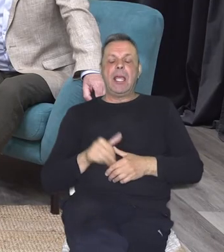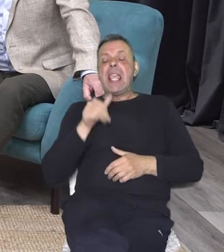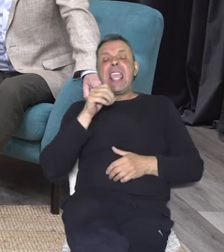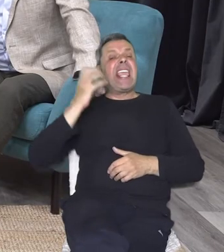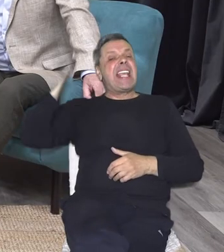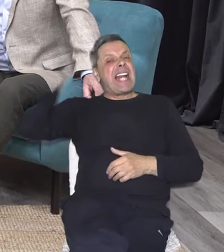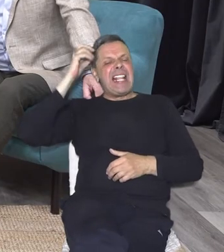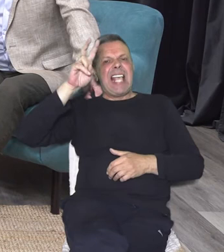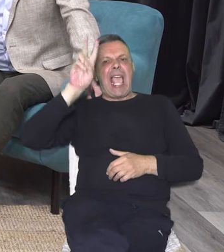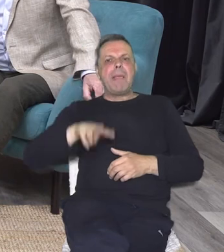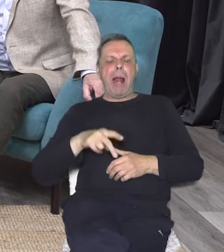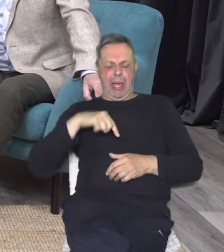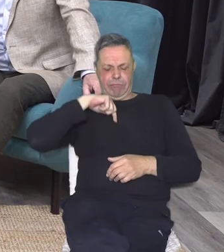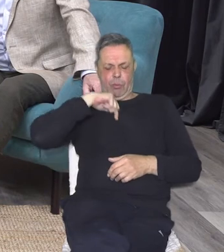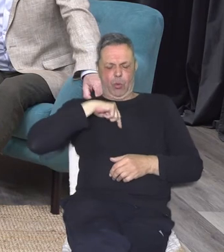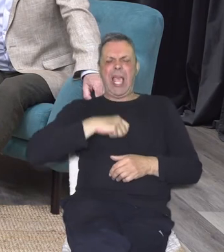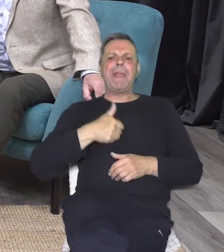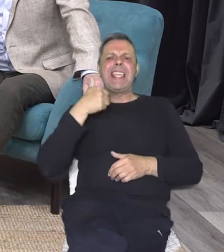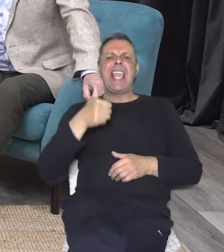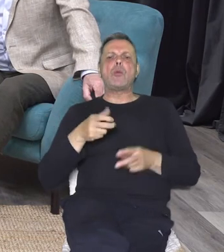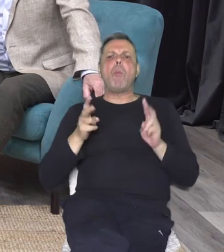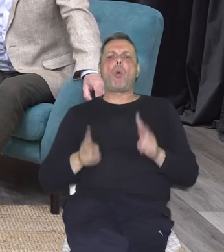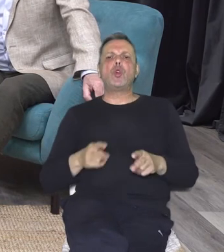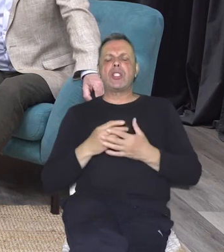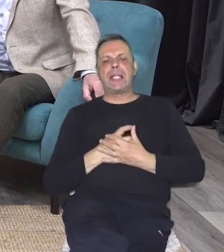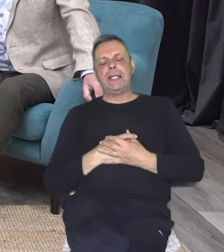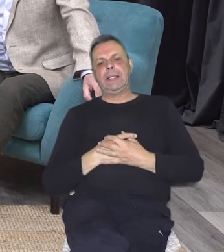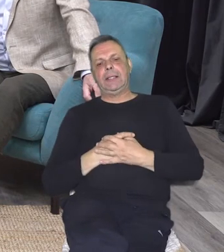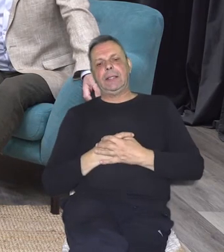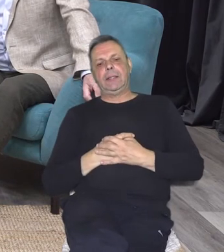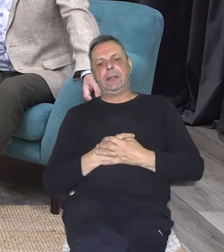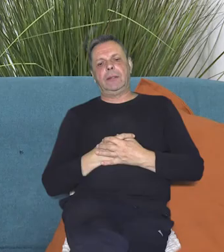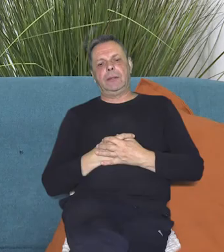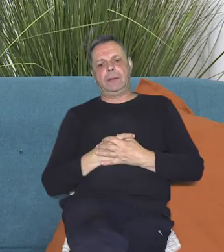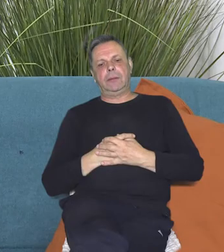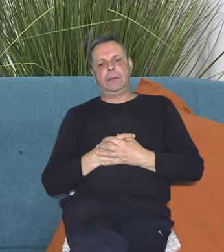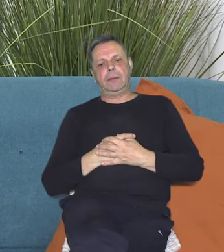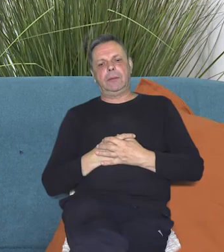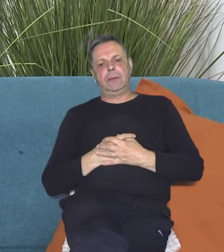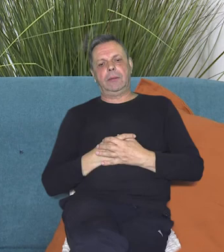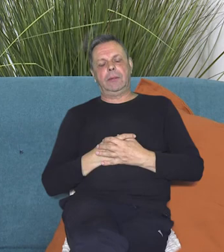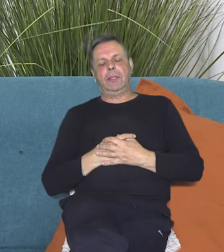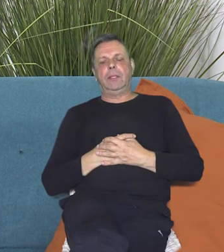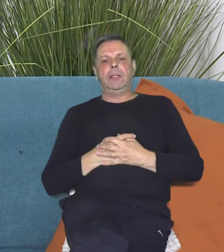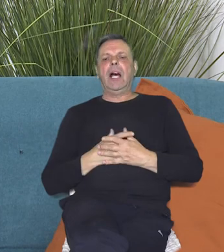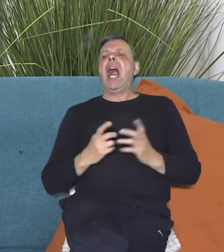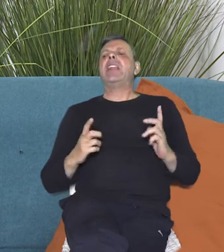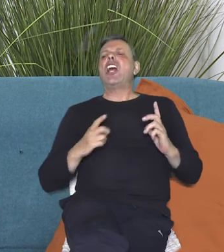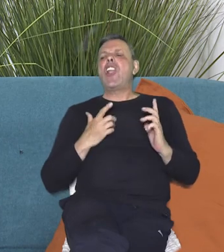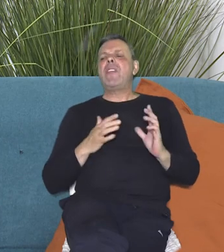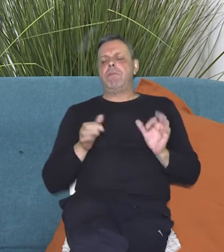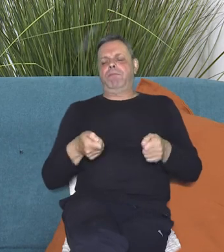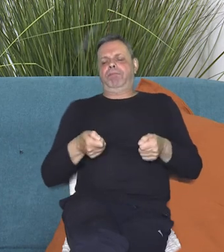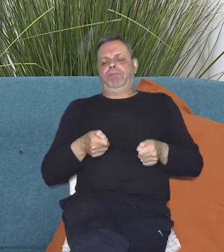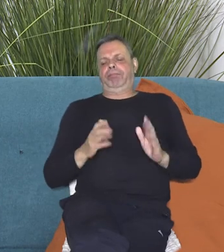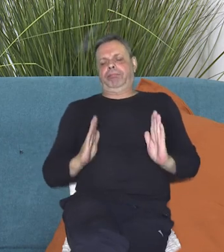I kraljica je dakle imala to u sebi, tu jednu mogućnost da bude živi, kraljica. Da živi